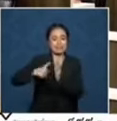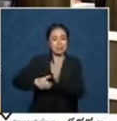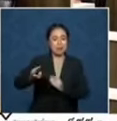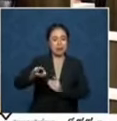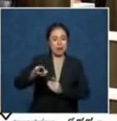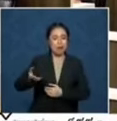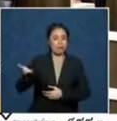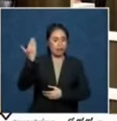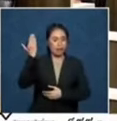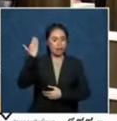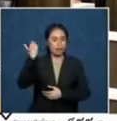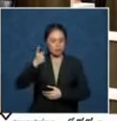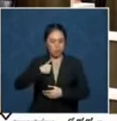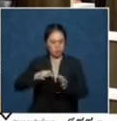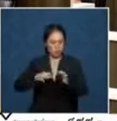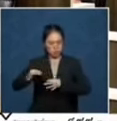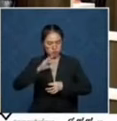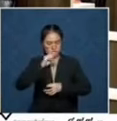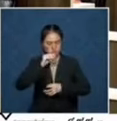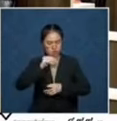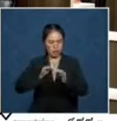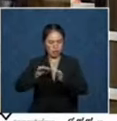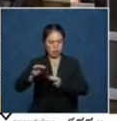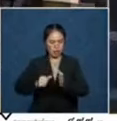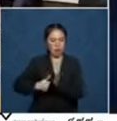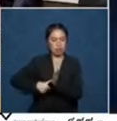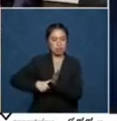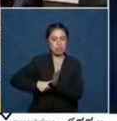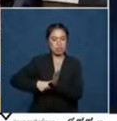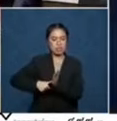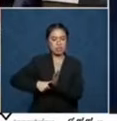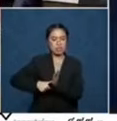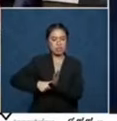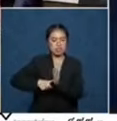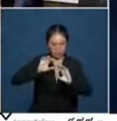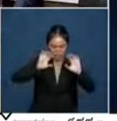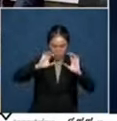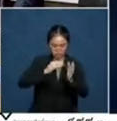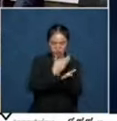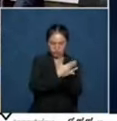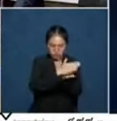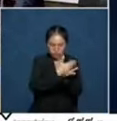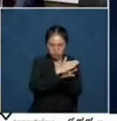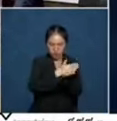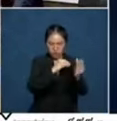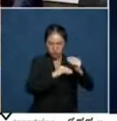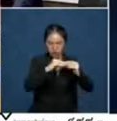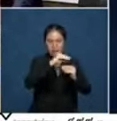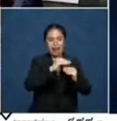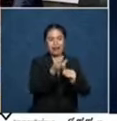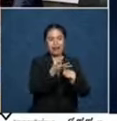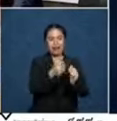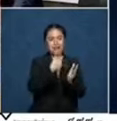ก็เพียงแค่พูดถึงข้อเท็จจริงเท่านั้นครับว่านี่ที่รัฐบาลยังต้องใช้จากโครงการจำนำข้าวในอดีตเนี่ยนะ